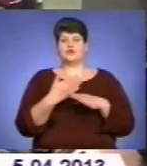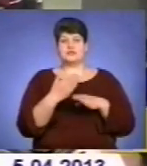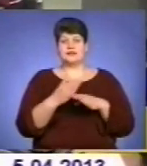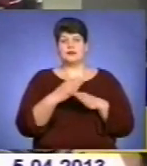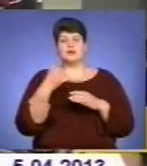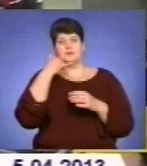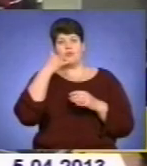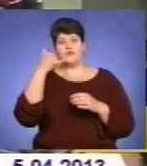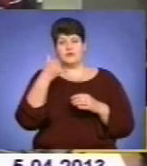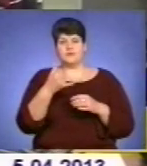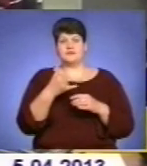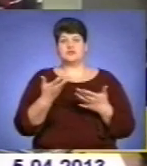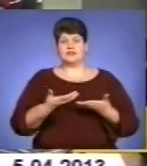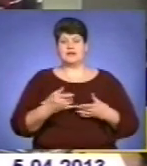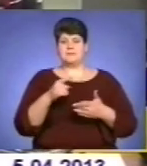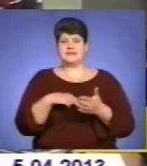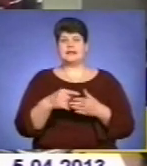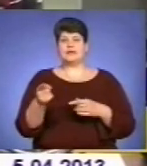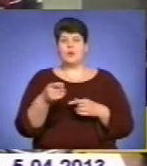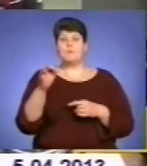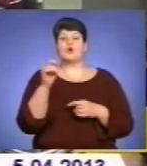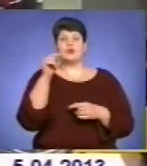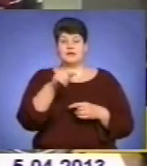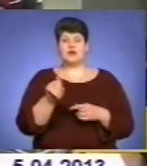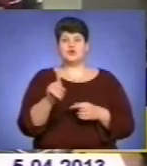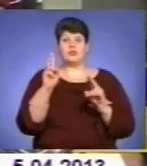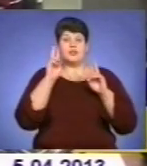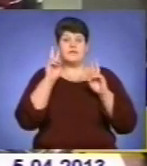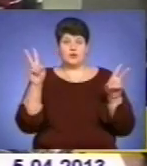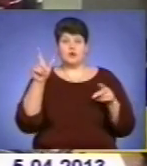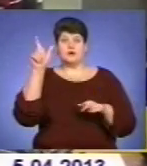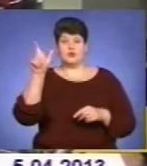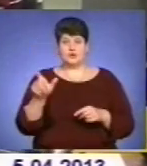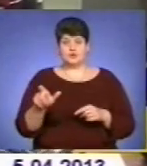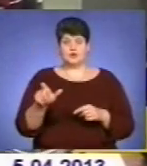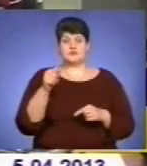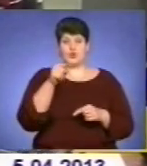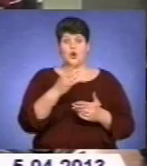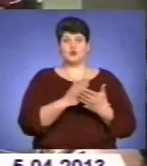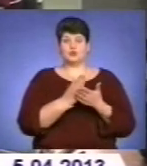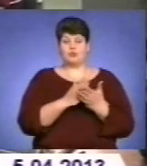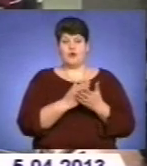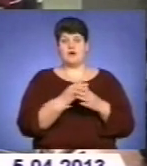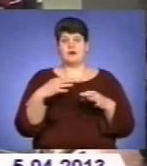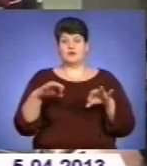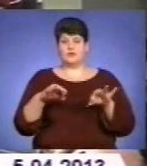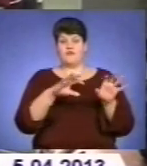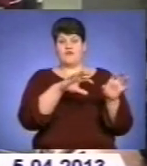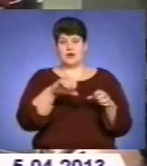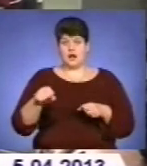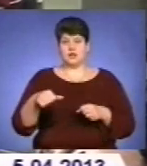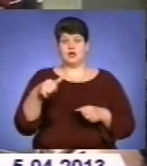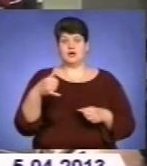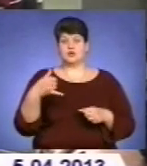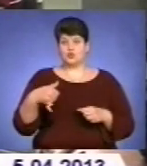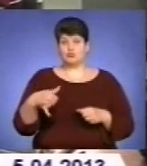надійшло повідомлення від жителя міста Тернополя про те, що невідома особа із його службового автомобіля викрала сумку із